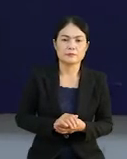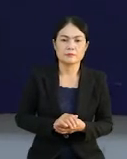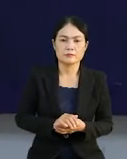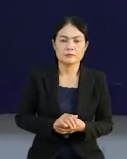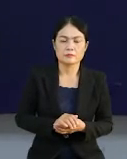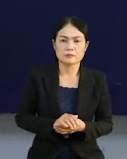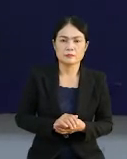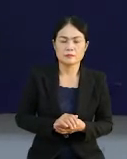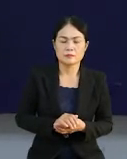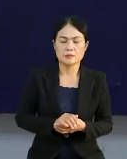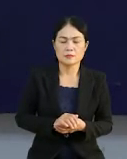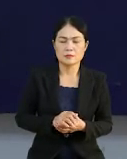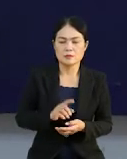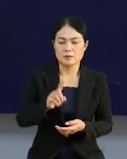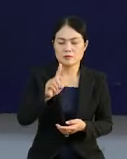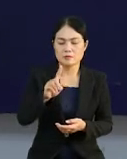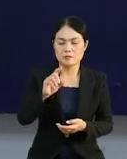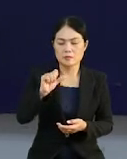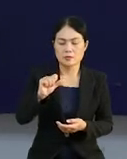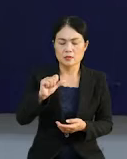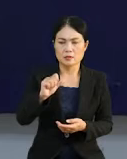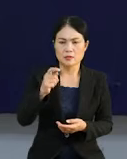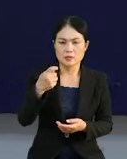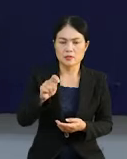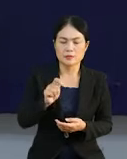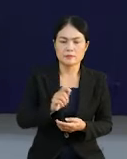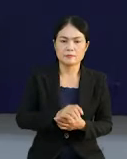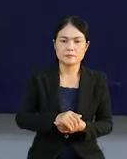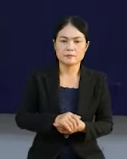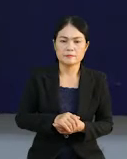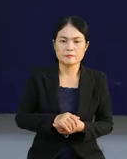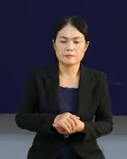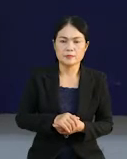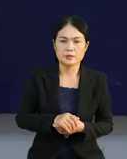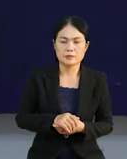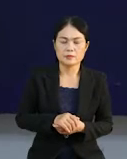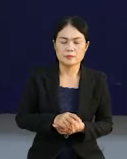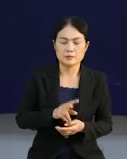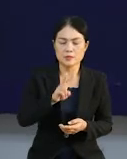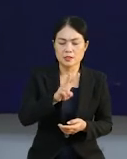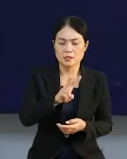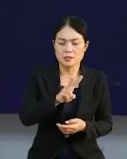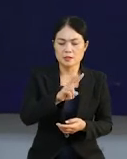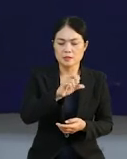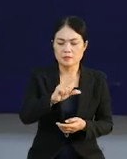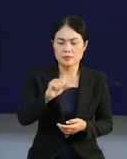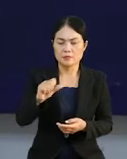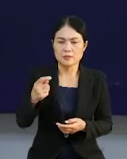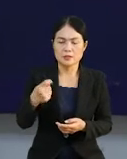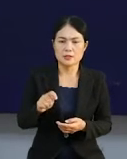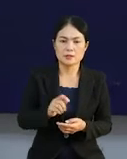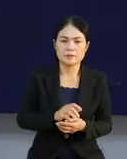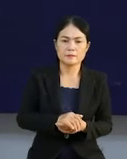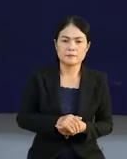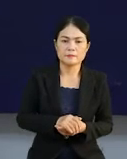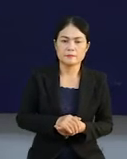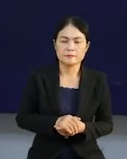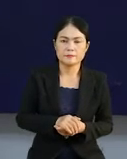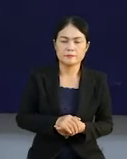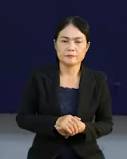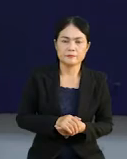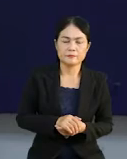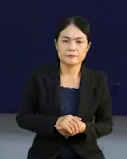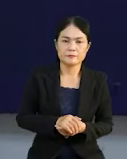chà đặc biệt thì pram đi mùi rồi riêng thì pram mùi này cứ pi mơn riêng